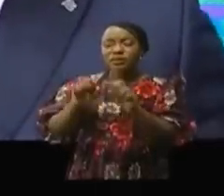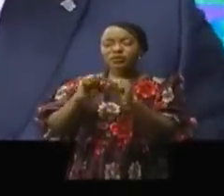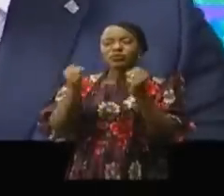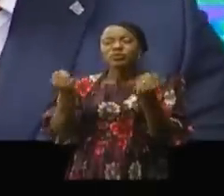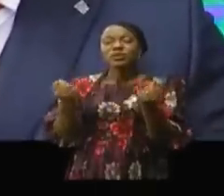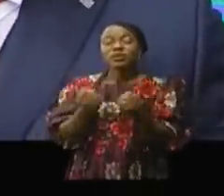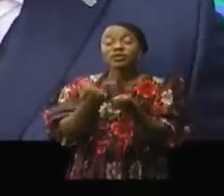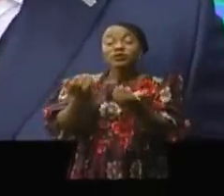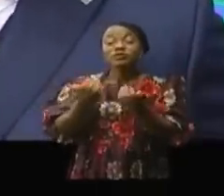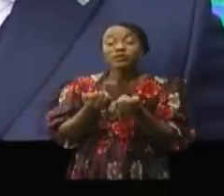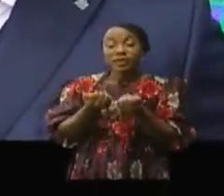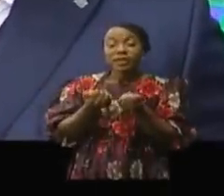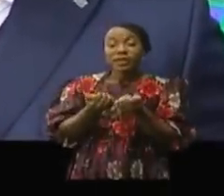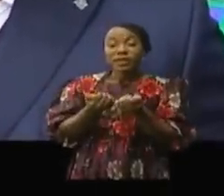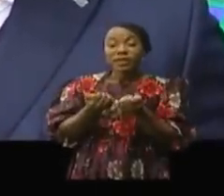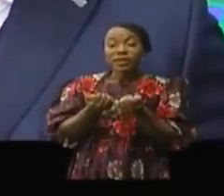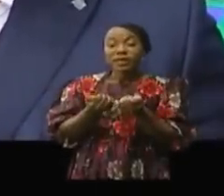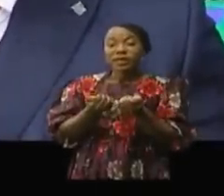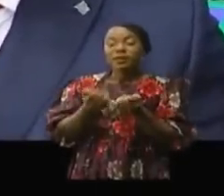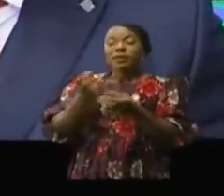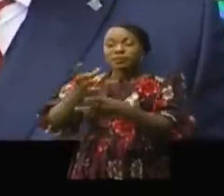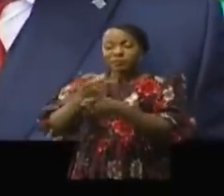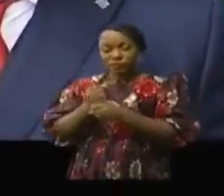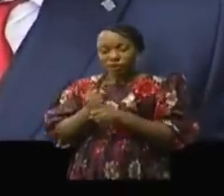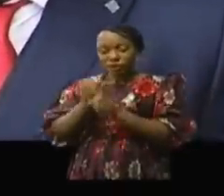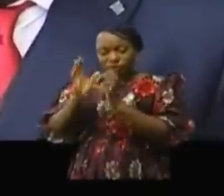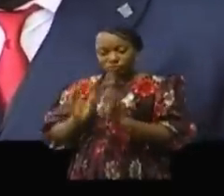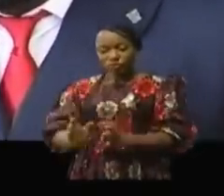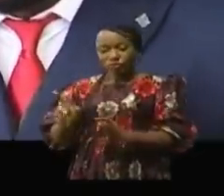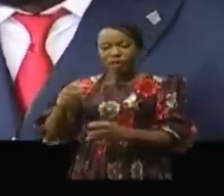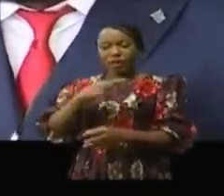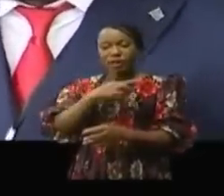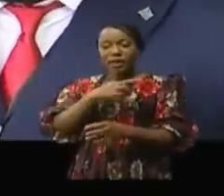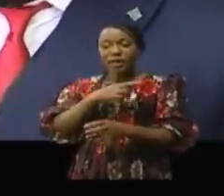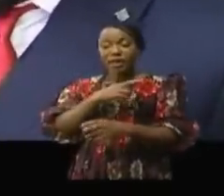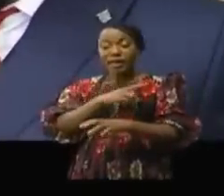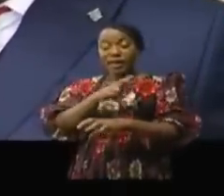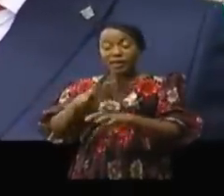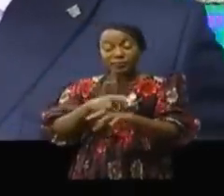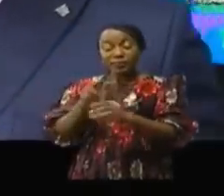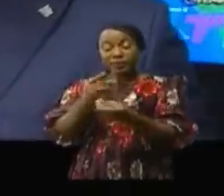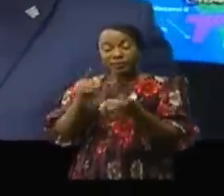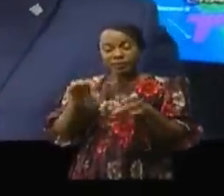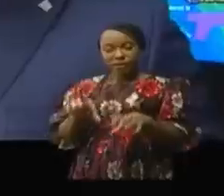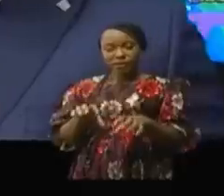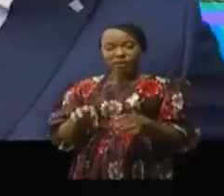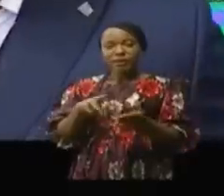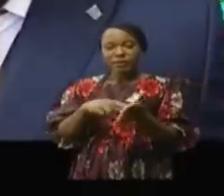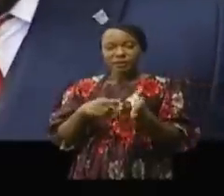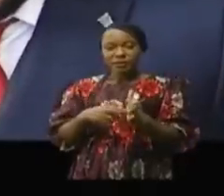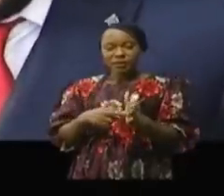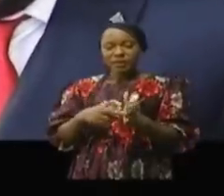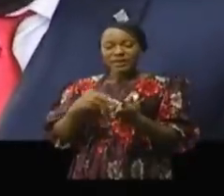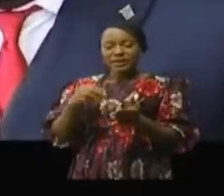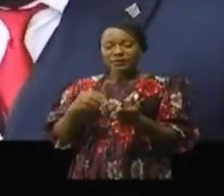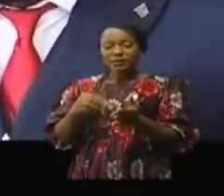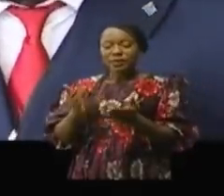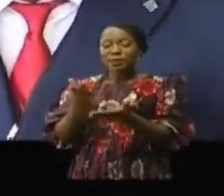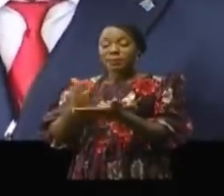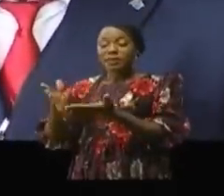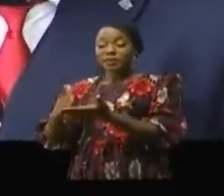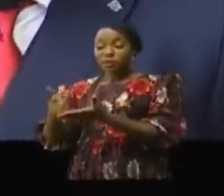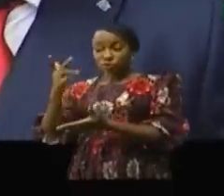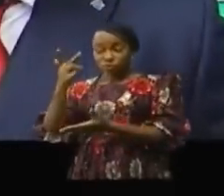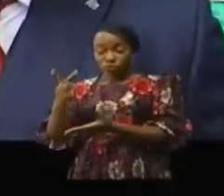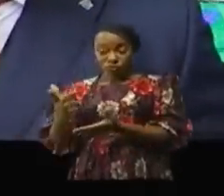qui voudront bien acquérir des blocs en République démocratique du Congo. Et ces blocs sont répartis dans trois bassins sédimentaires.